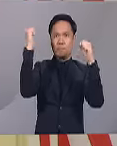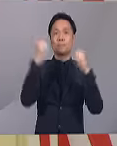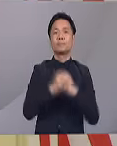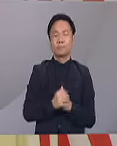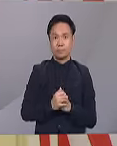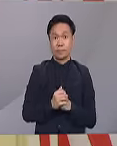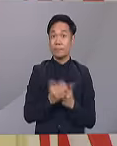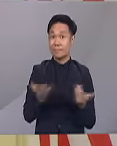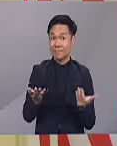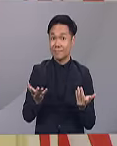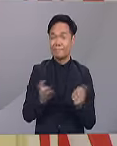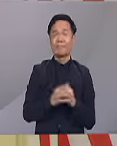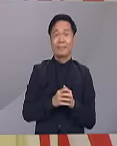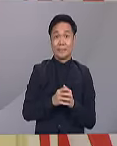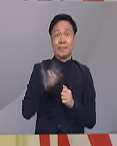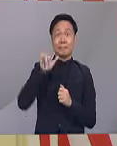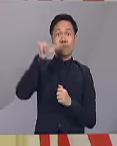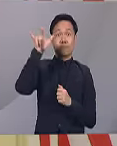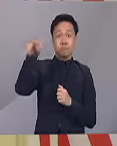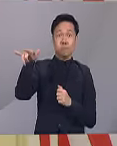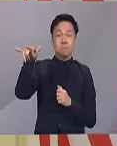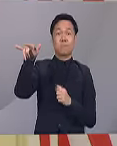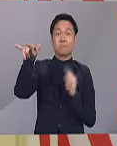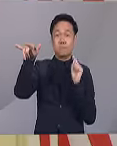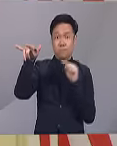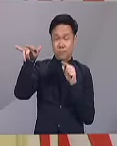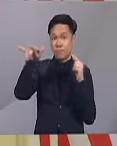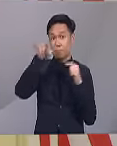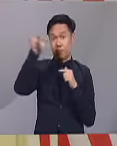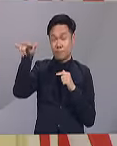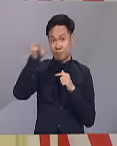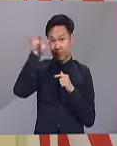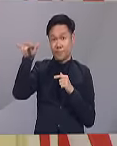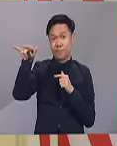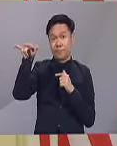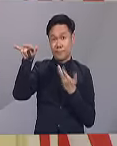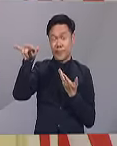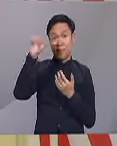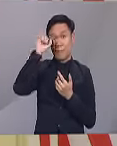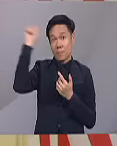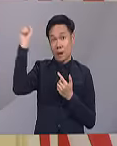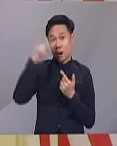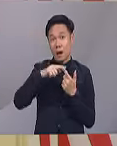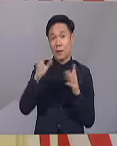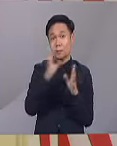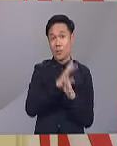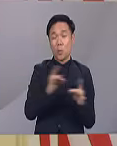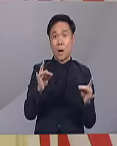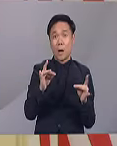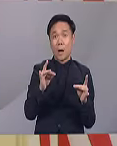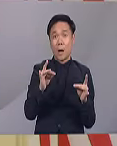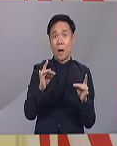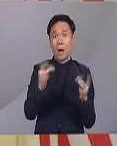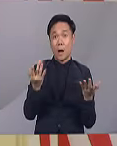iaitu penghantaran pulang pelajar-pelajar ke Sabah dan Sarawak ini